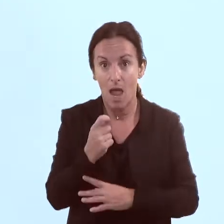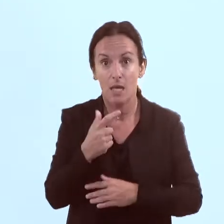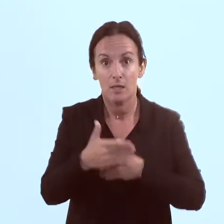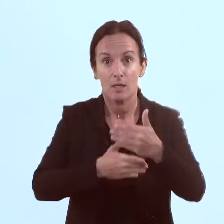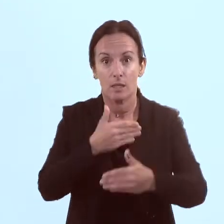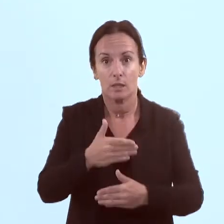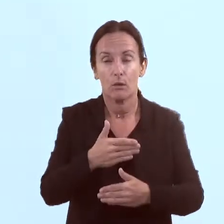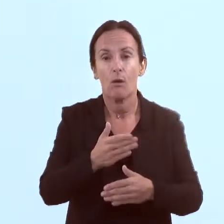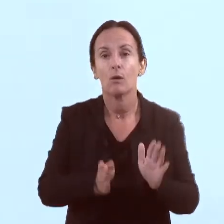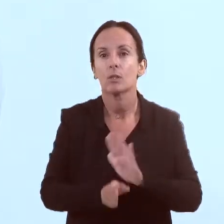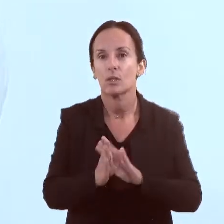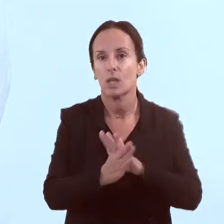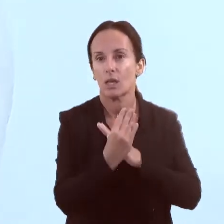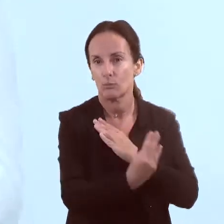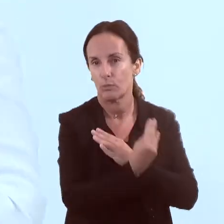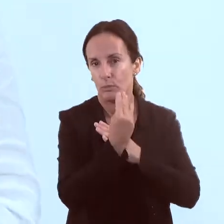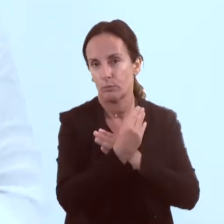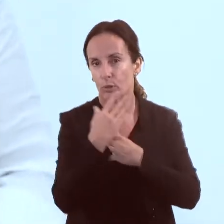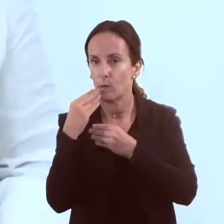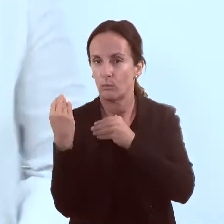organizaciones.